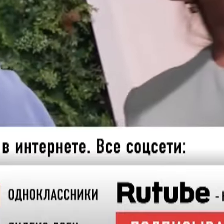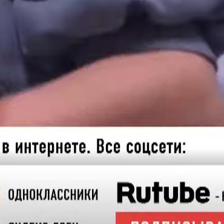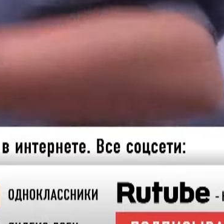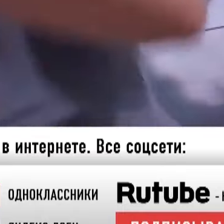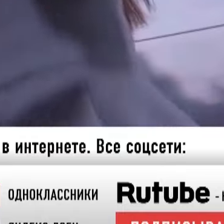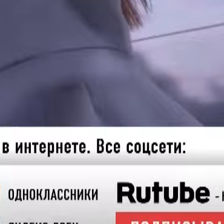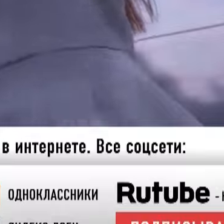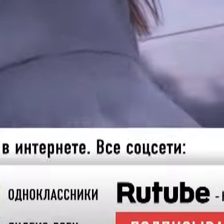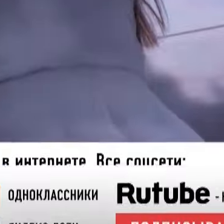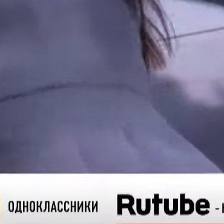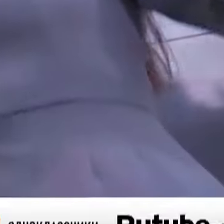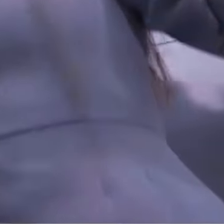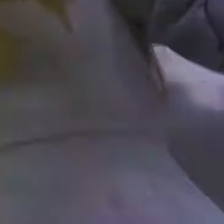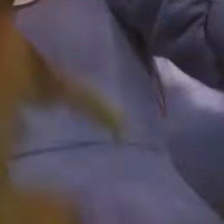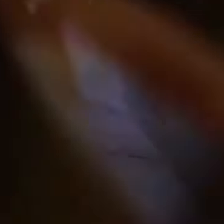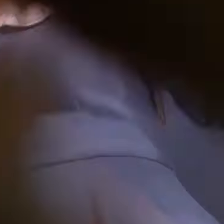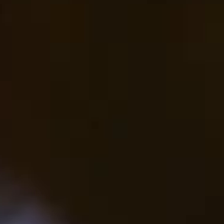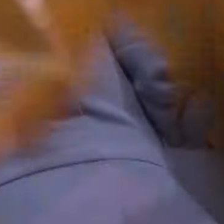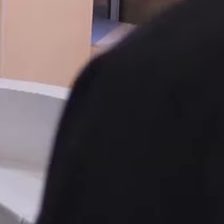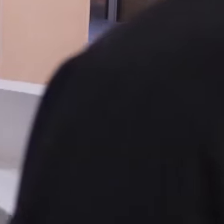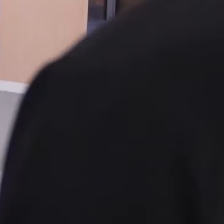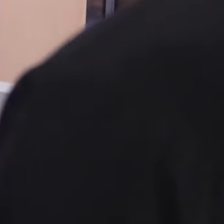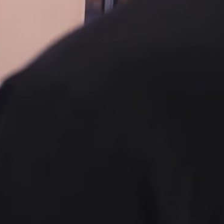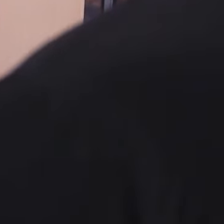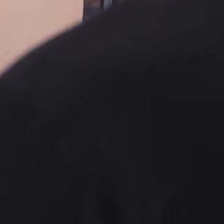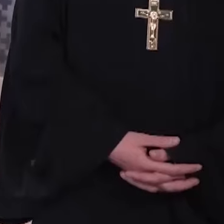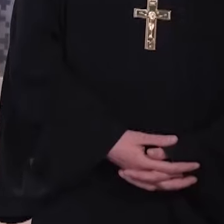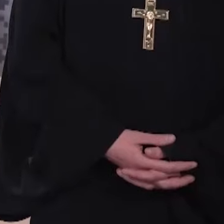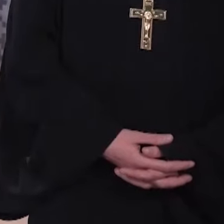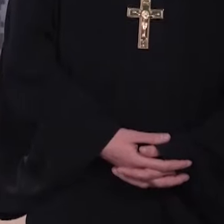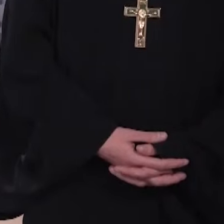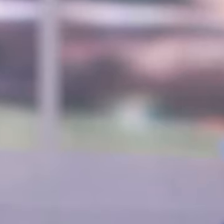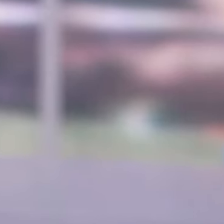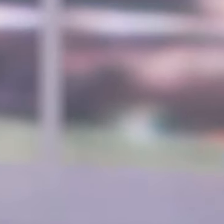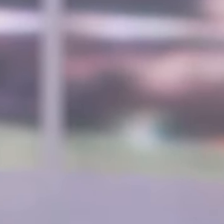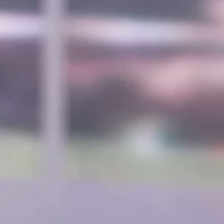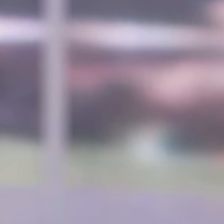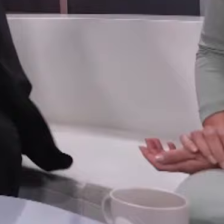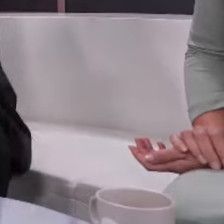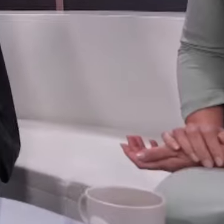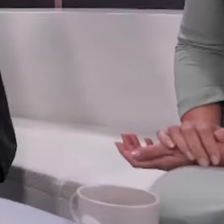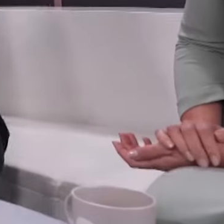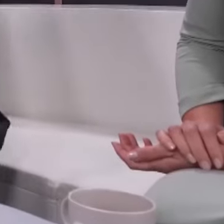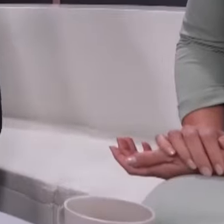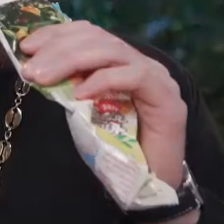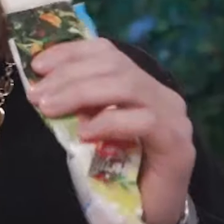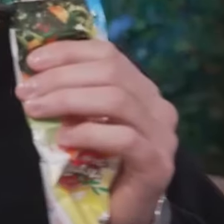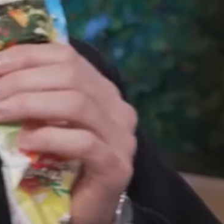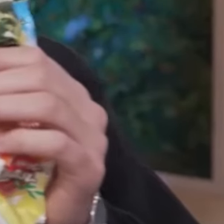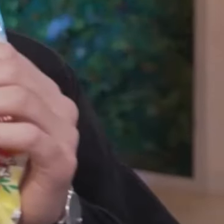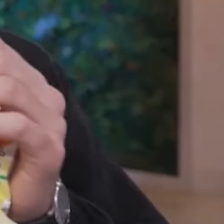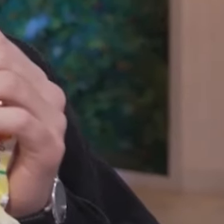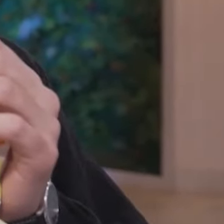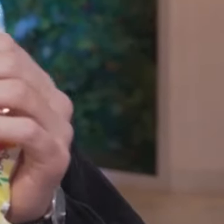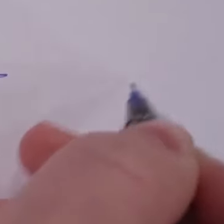Уютное утро. Теплое в любую погоду. Утро, которое начинает твой лучший и самый главный